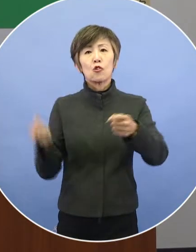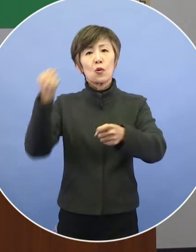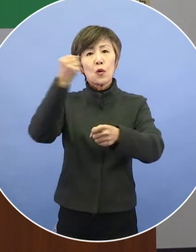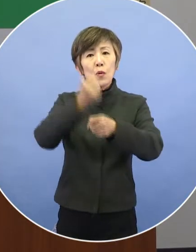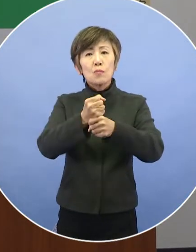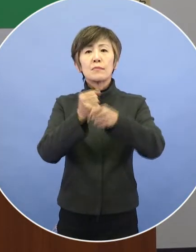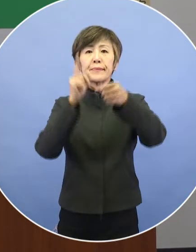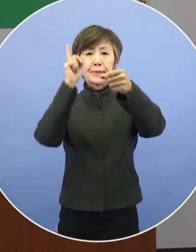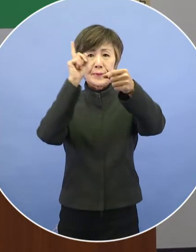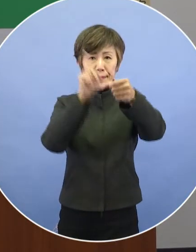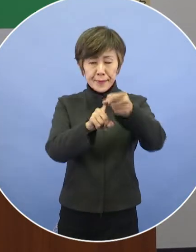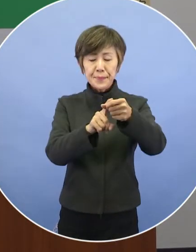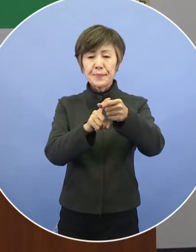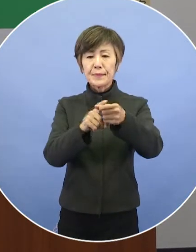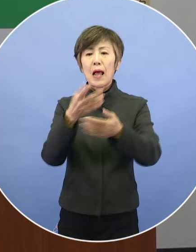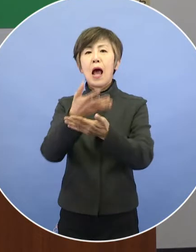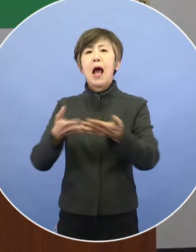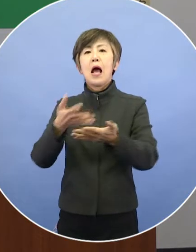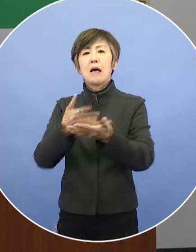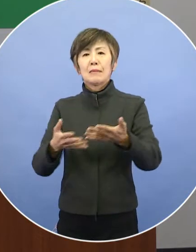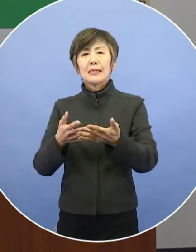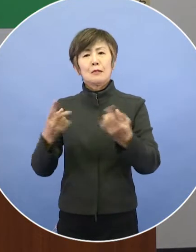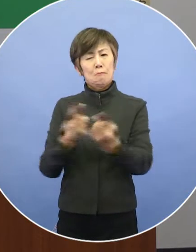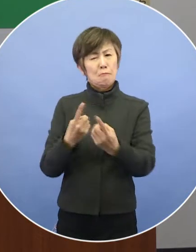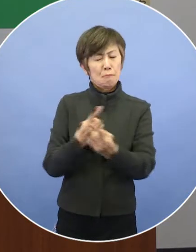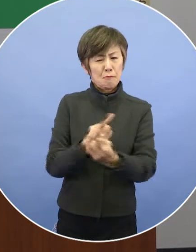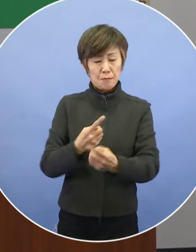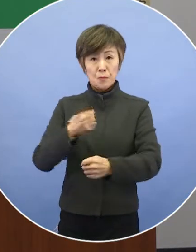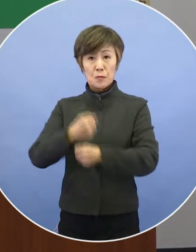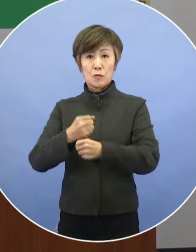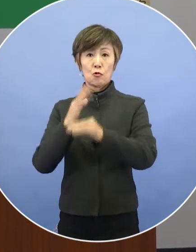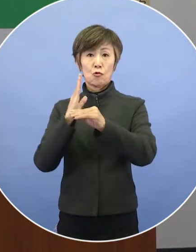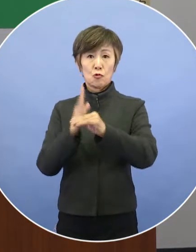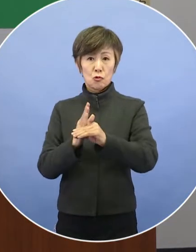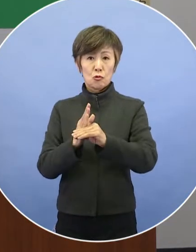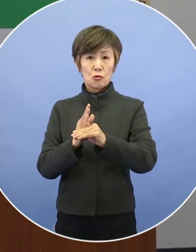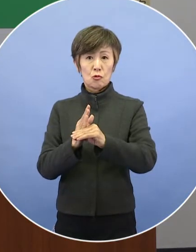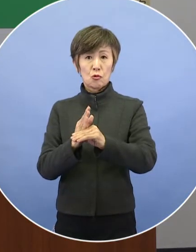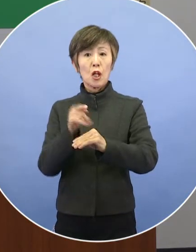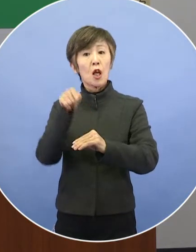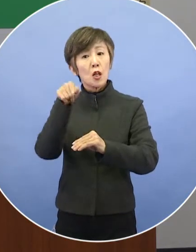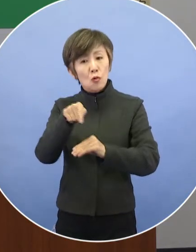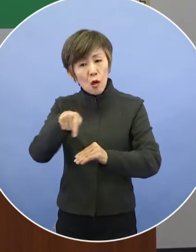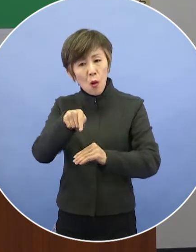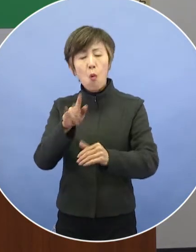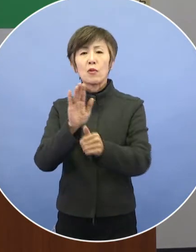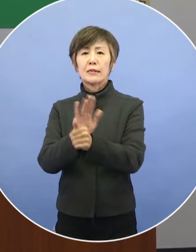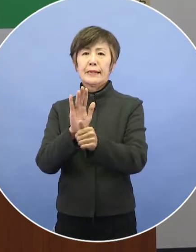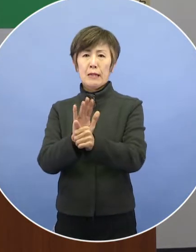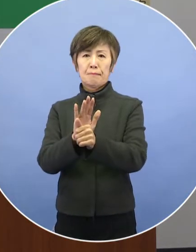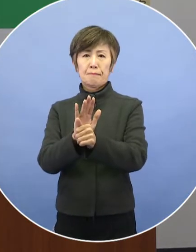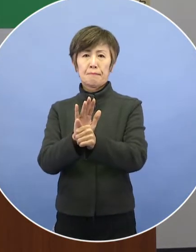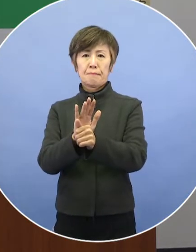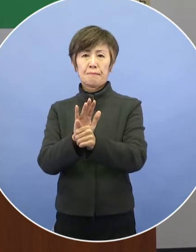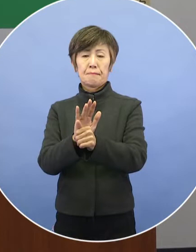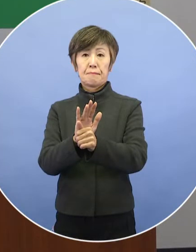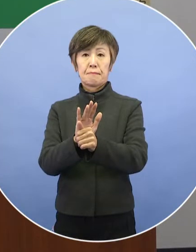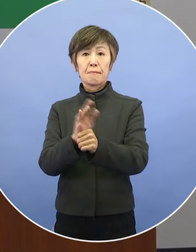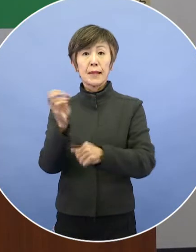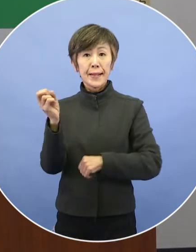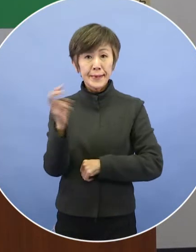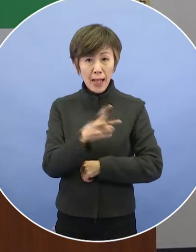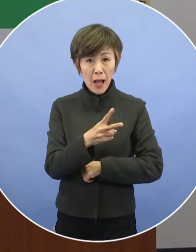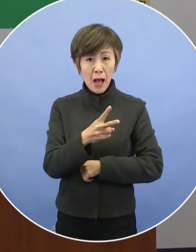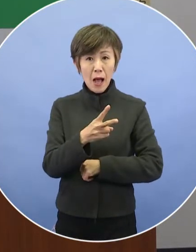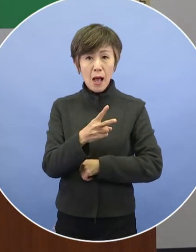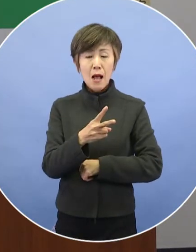ね再開できるように網の復旧を急ぐこの部分について支援をさせていただくのとそれからまた